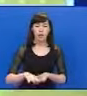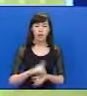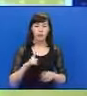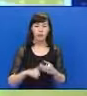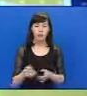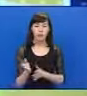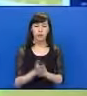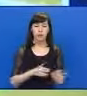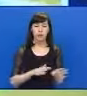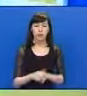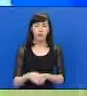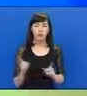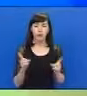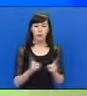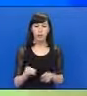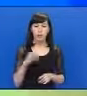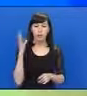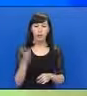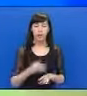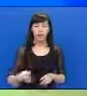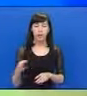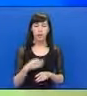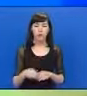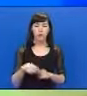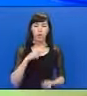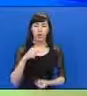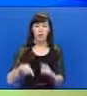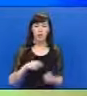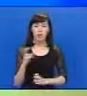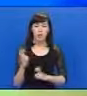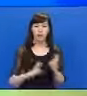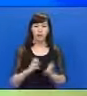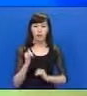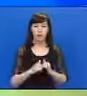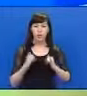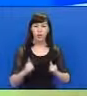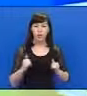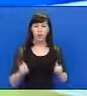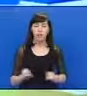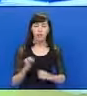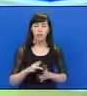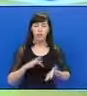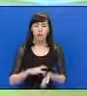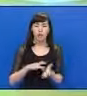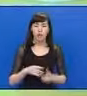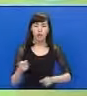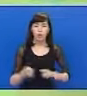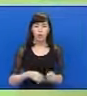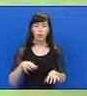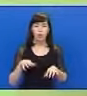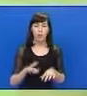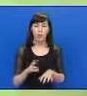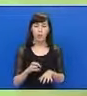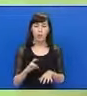коммуникациялар қызметінде өткен брифингте оңтүстік Қазақстан облысы кәсіпкерлік, индустриалды-инновациялық даму және туризм басқармасының басшысы